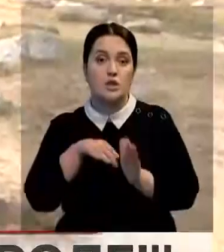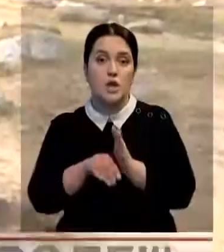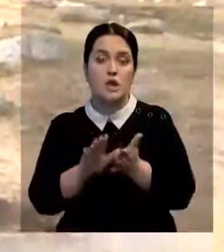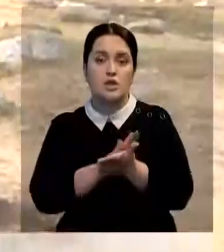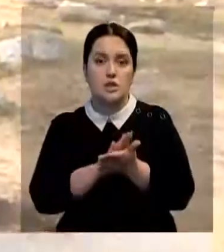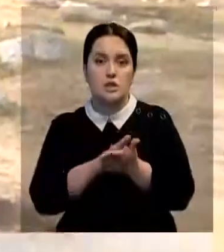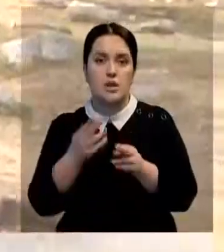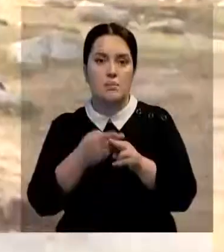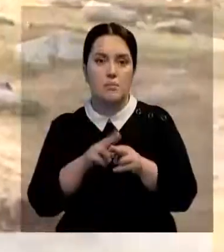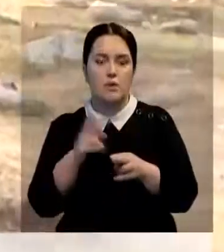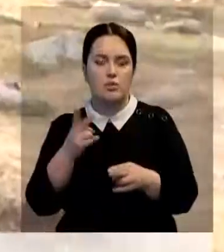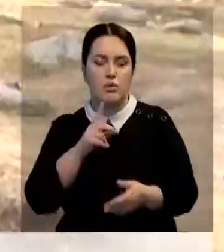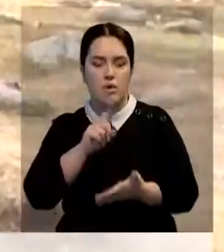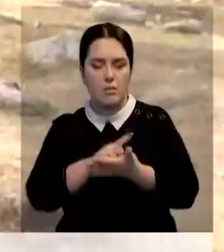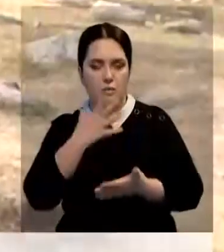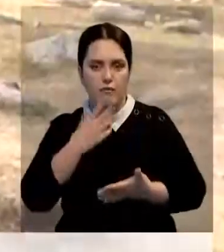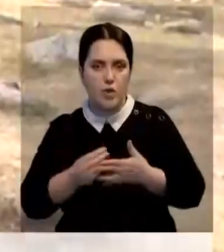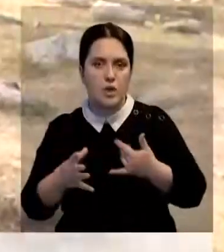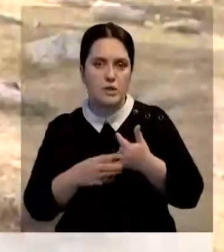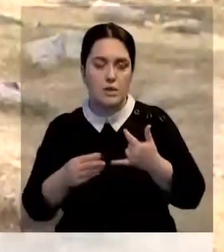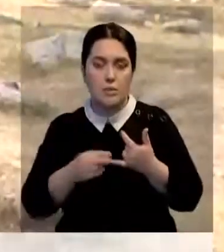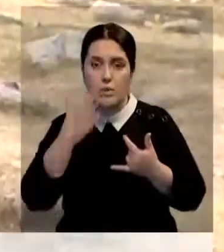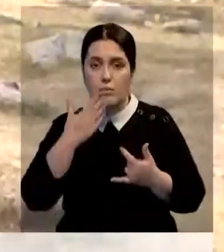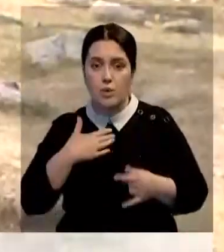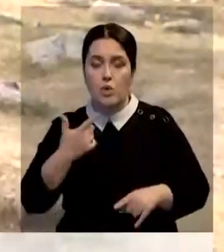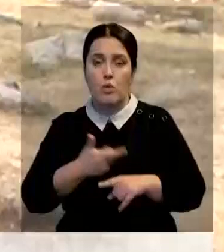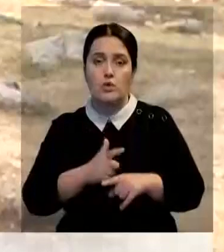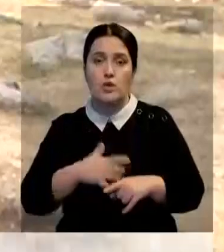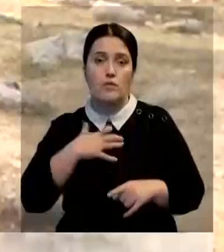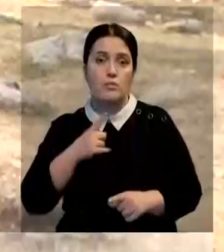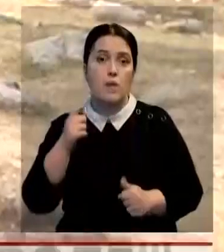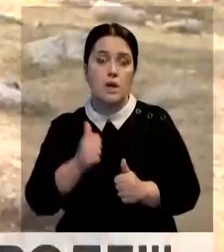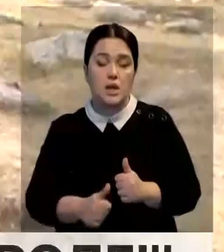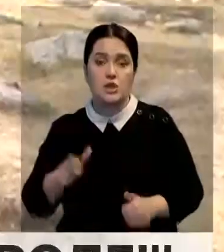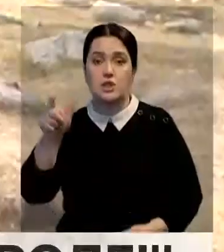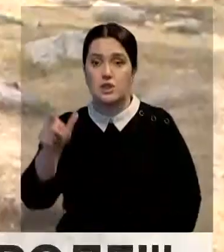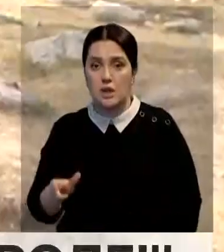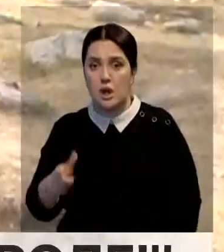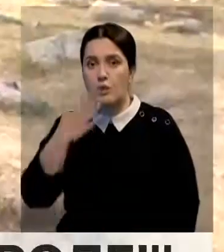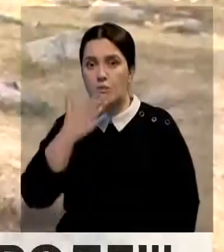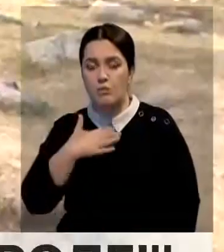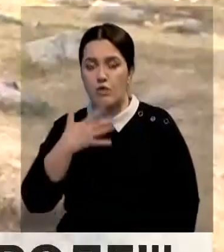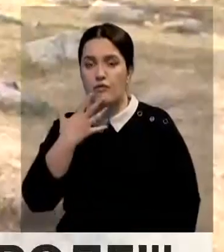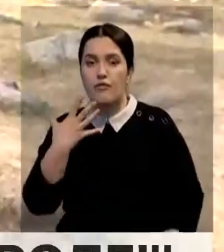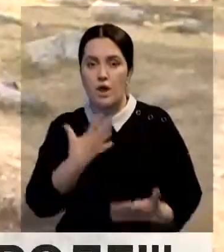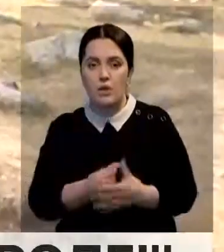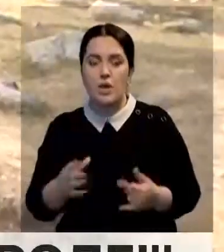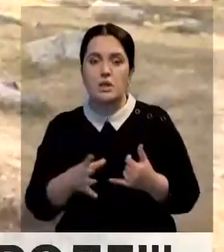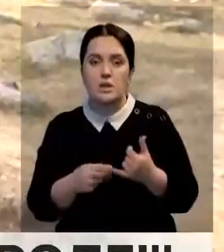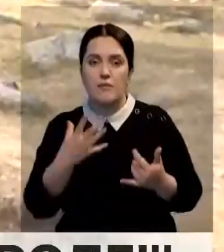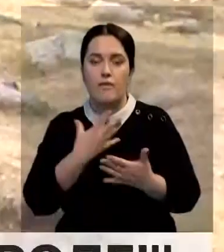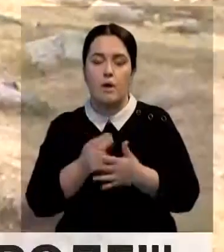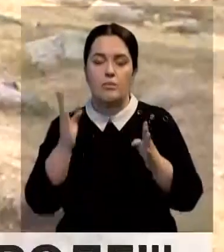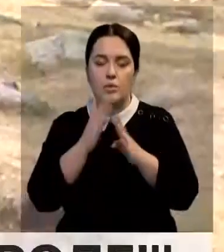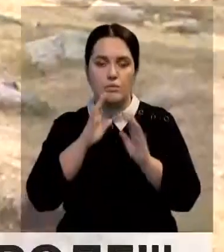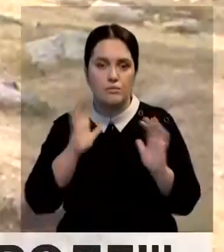это является залогом патриотизма. В нашей стране очень важно, чтобы каждый человек любил свою природу и бережно к